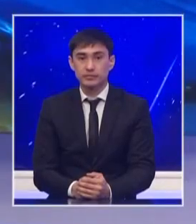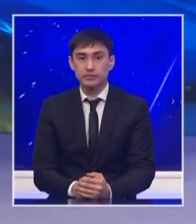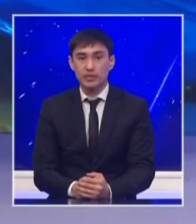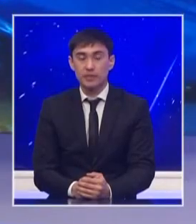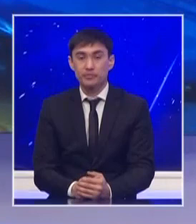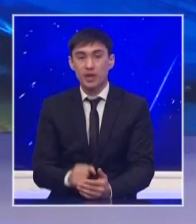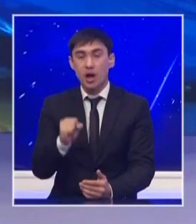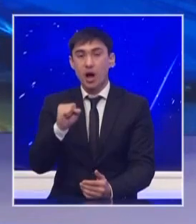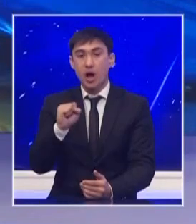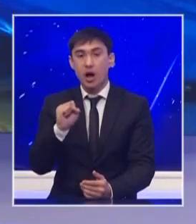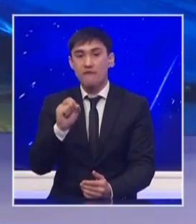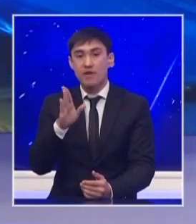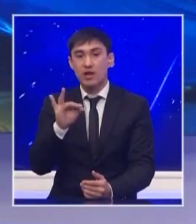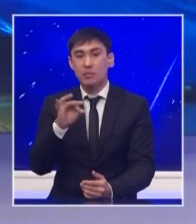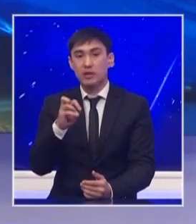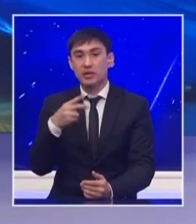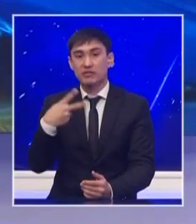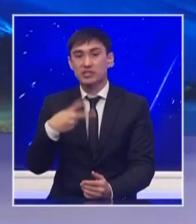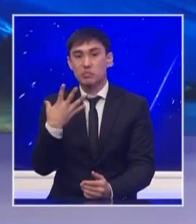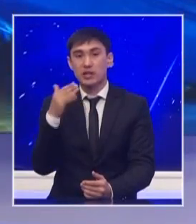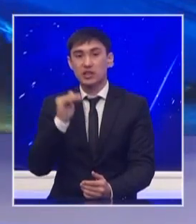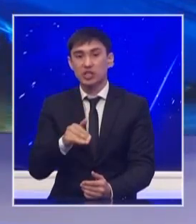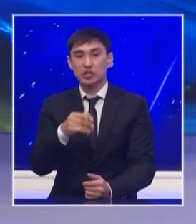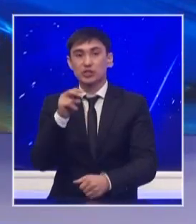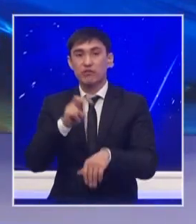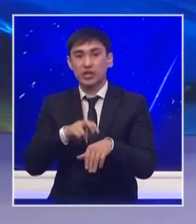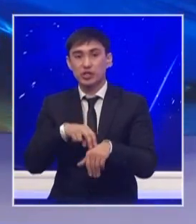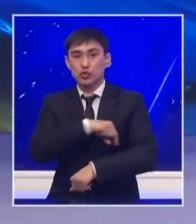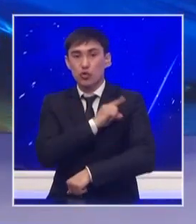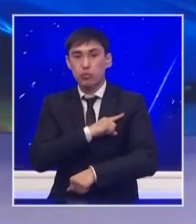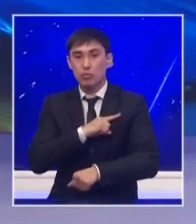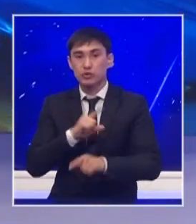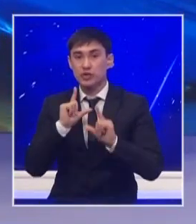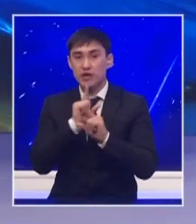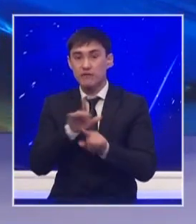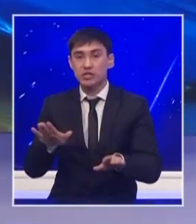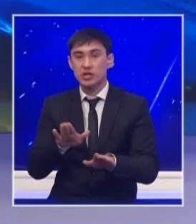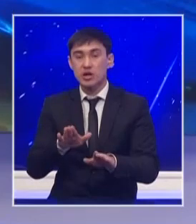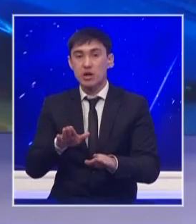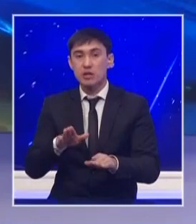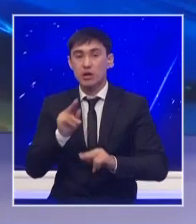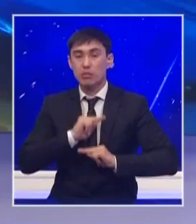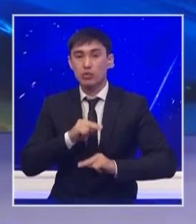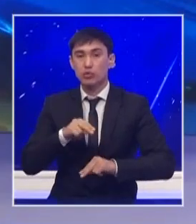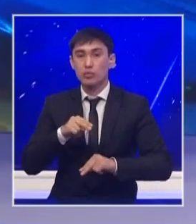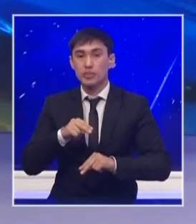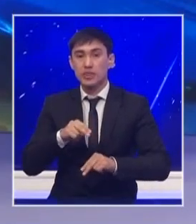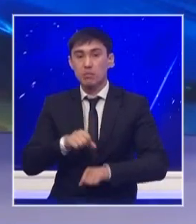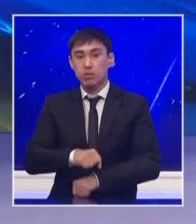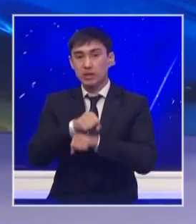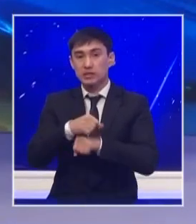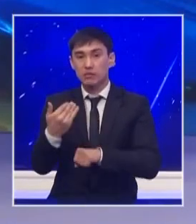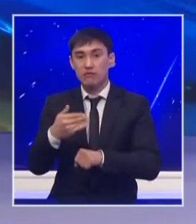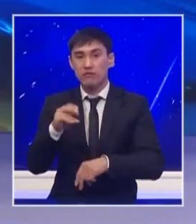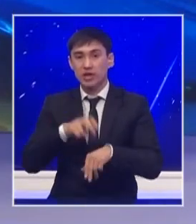в Великобритании 25 тысяч врачей скорой помощи не вышли на работу в знак протеста врачи водители и